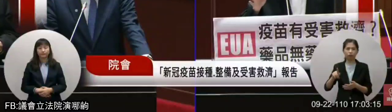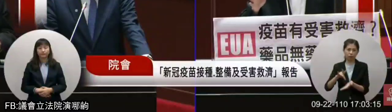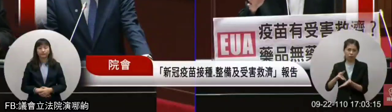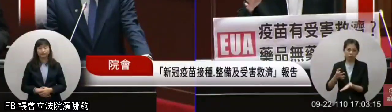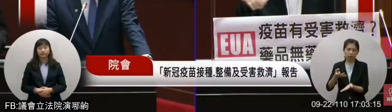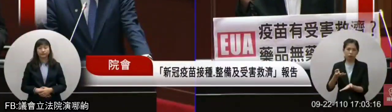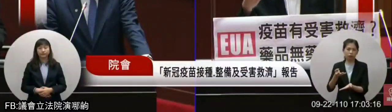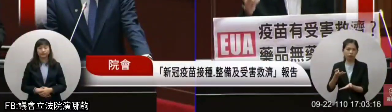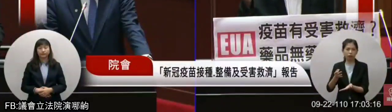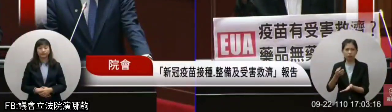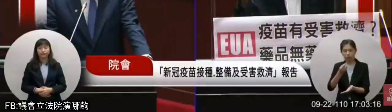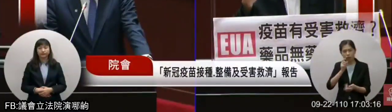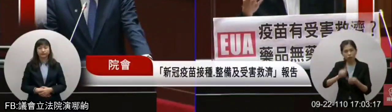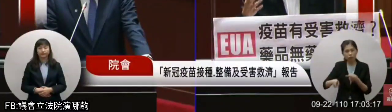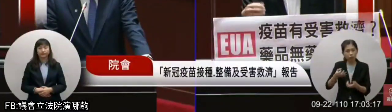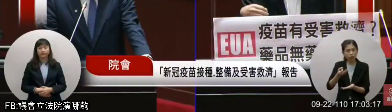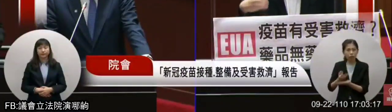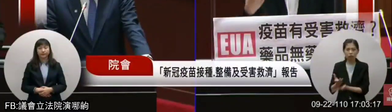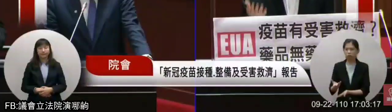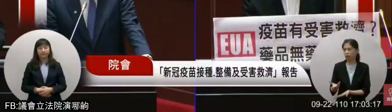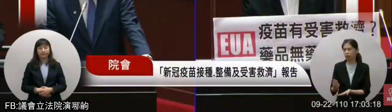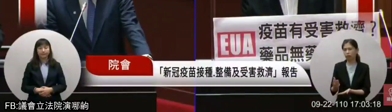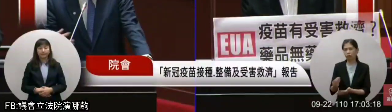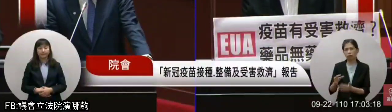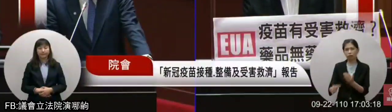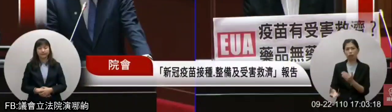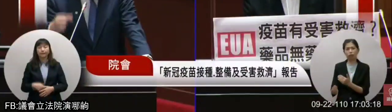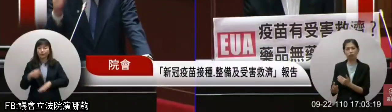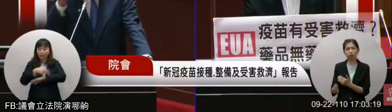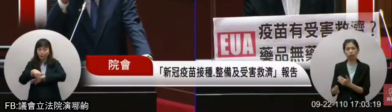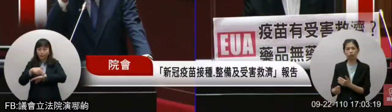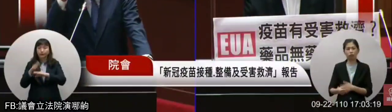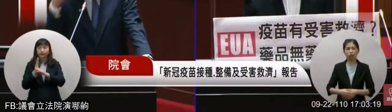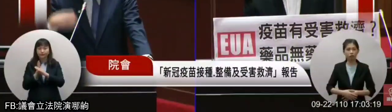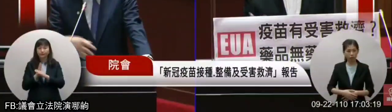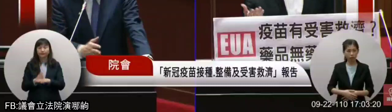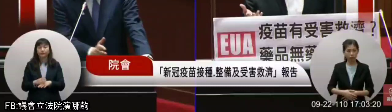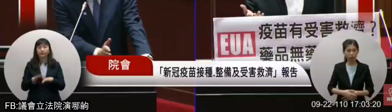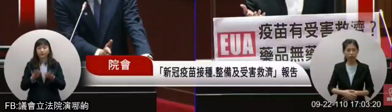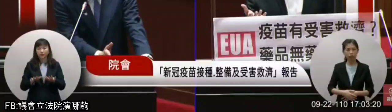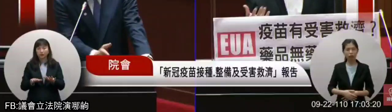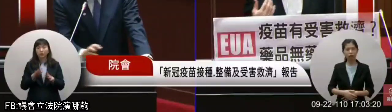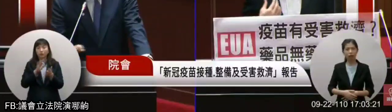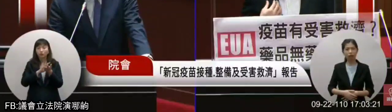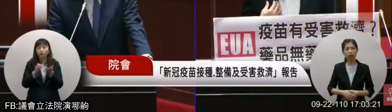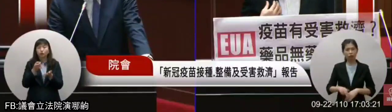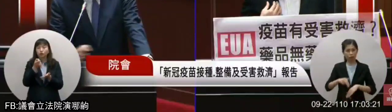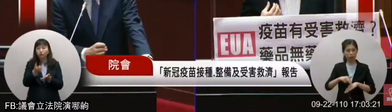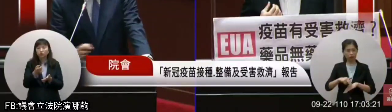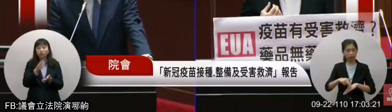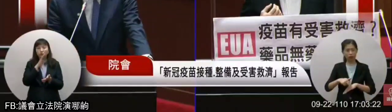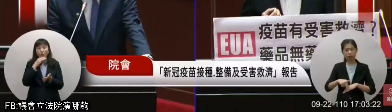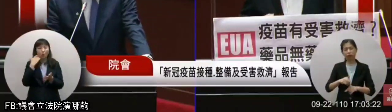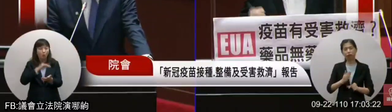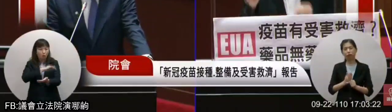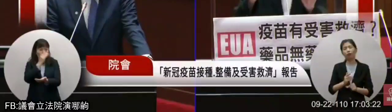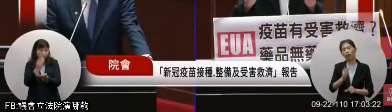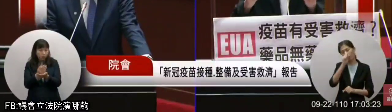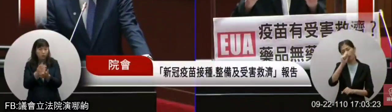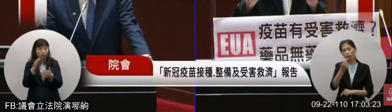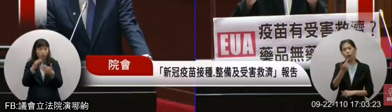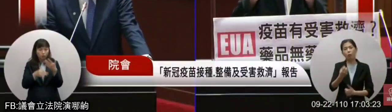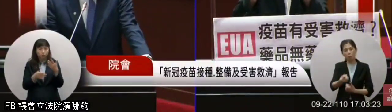么的，你讲的是在规划中还是已经有这个？ 在规划中，因为将来用的不多，将来量大的时候我们才有需要。 因